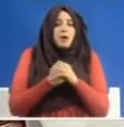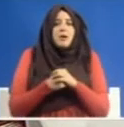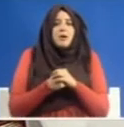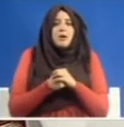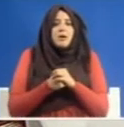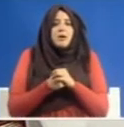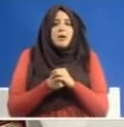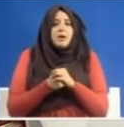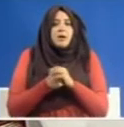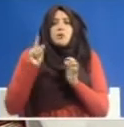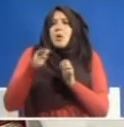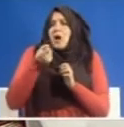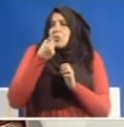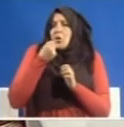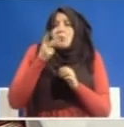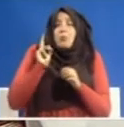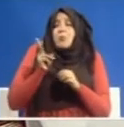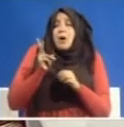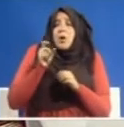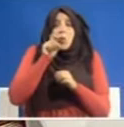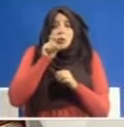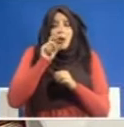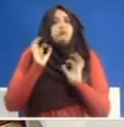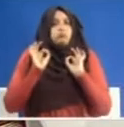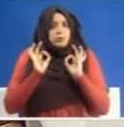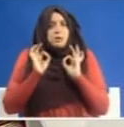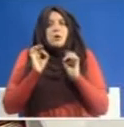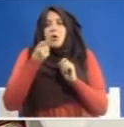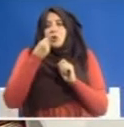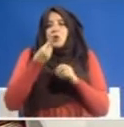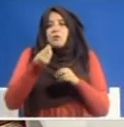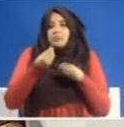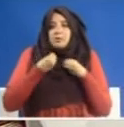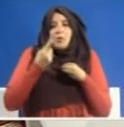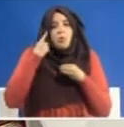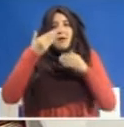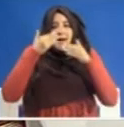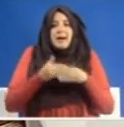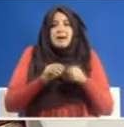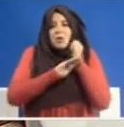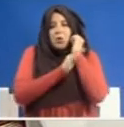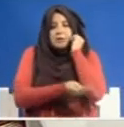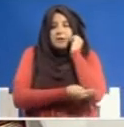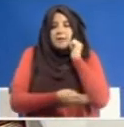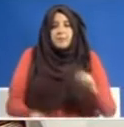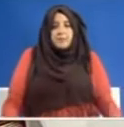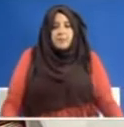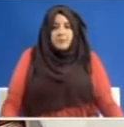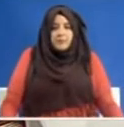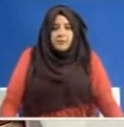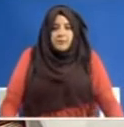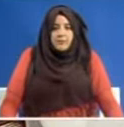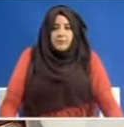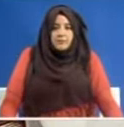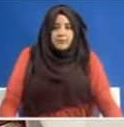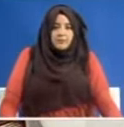طيب، وهذا الدواء منحه الطبيب ولا؟ ايوه حبوب منع الحمل. نعم طيب واضح السؤال، ان شاء